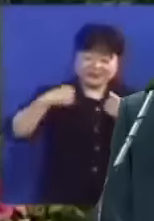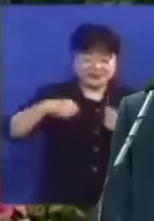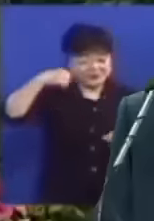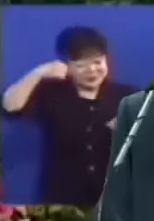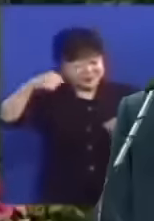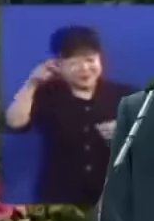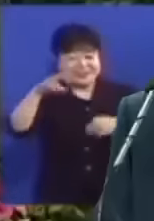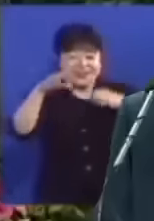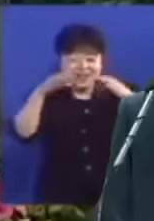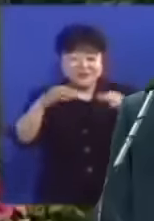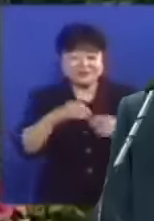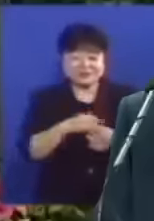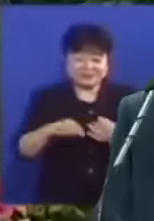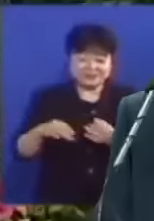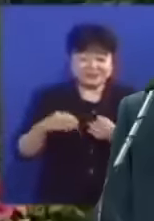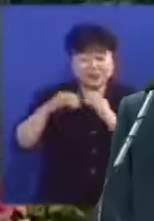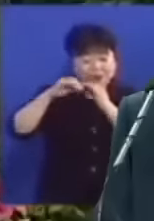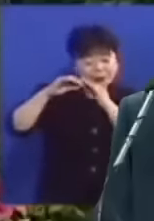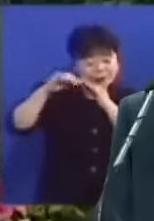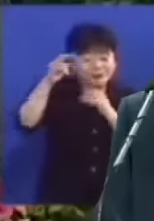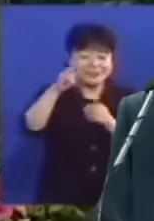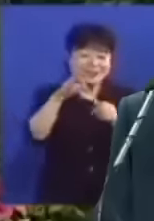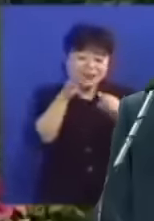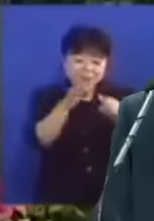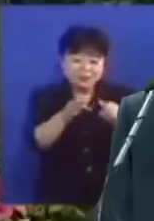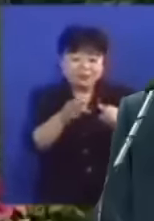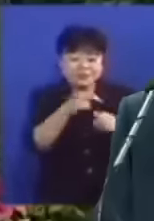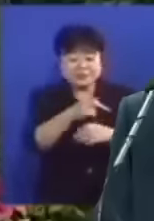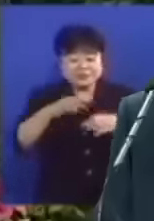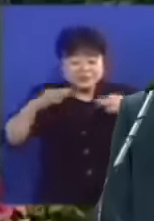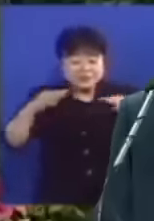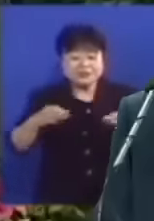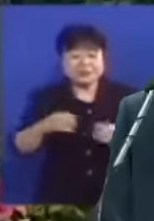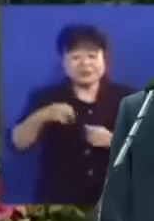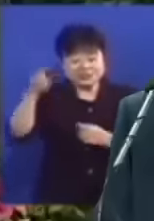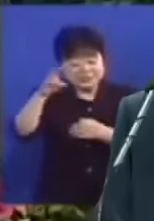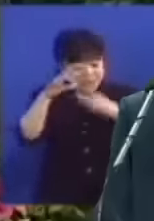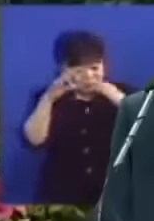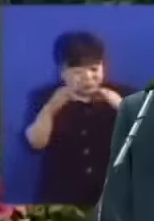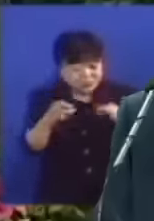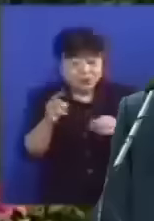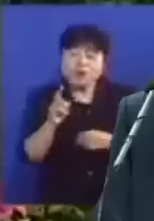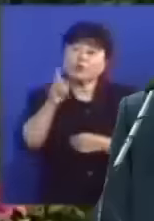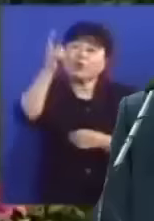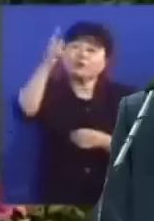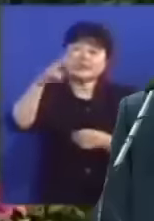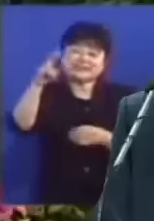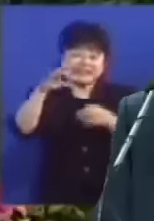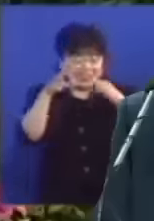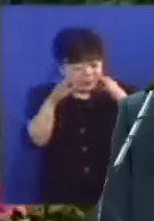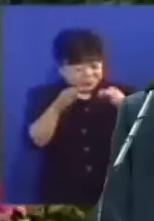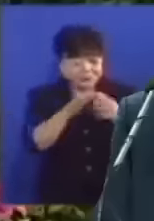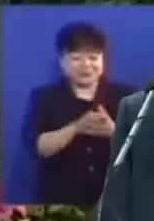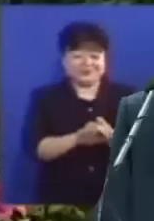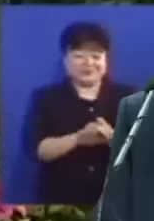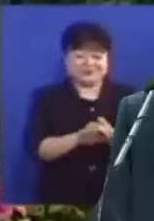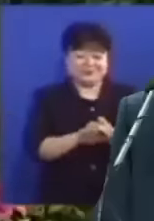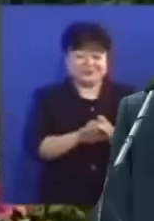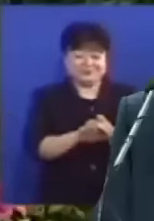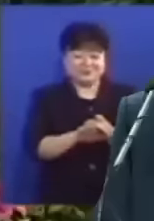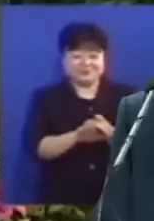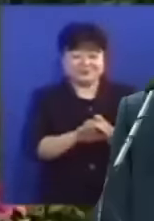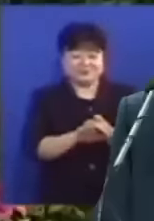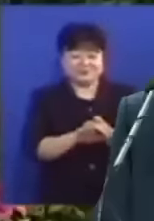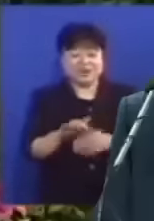춤추어 찬양하며 현악과 통소로 찬양할지어다. 큰 소리나는 재금으로 찬양하며 높은 소리나는 재금으로 찬양할지어다라고 말하는